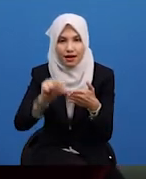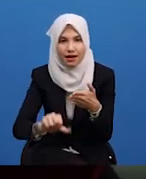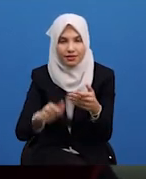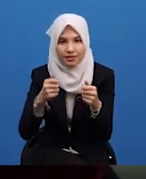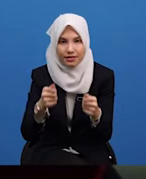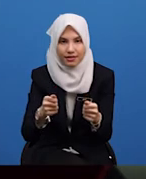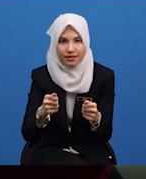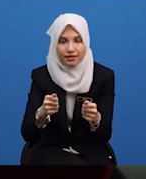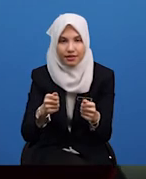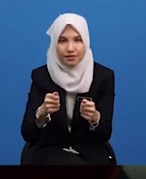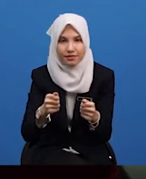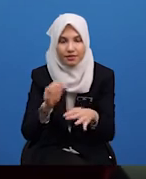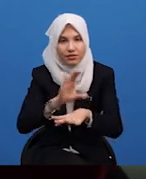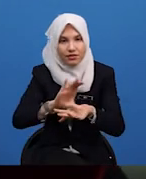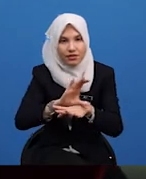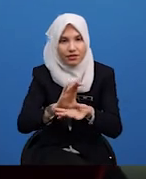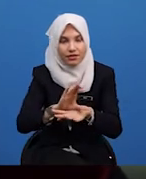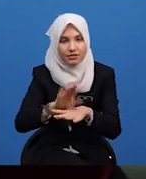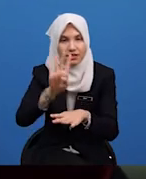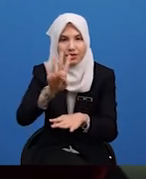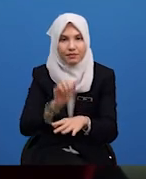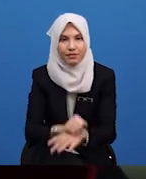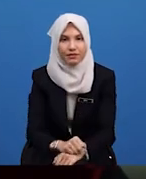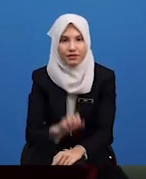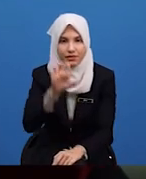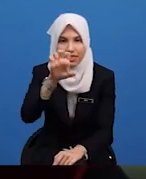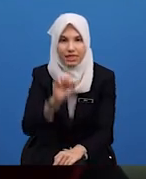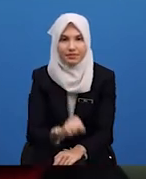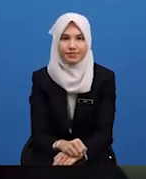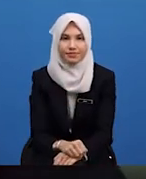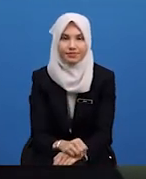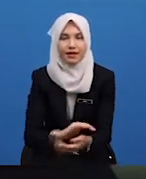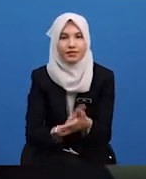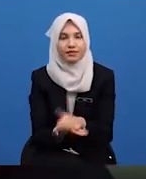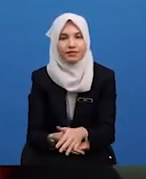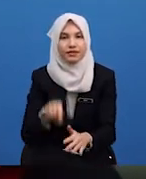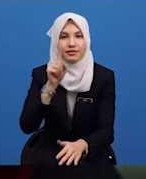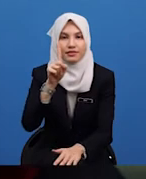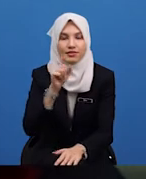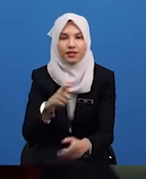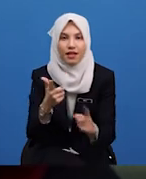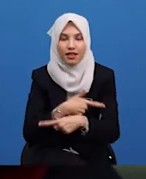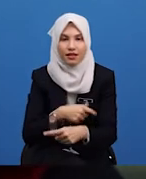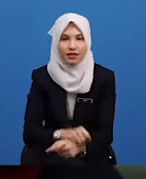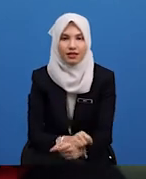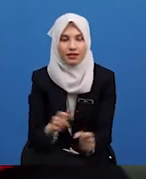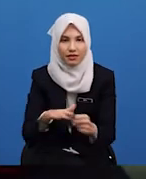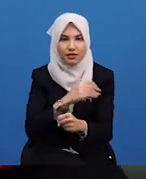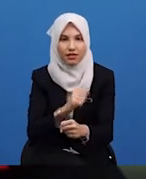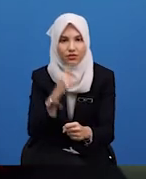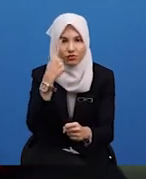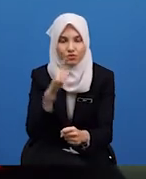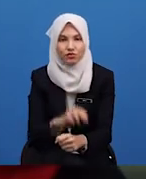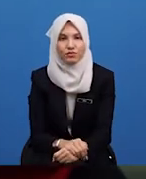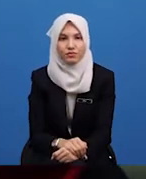tekan menggunakan jari keempat pada not E. Jadi, satu latihan lengkap untuk posisi pertama adalah